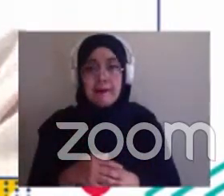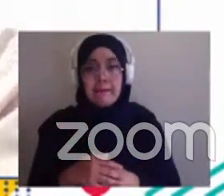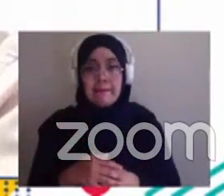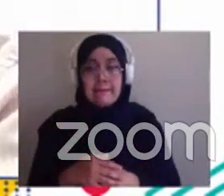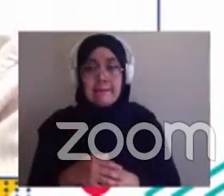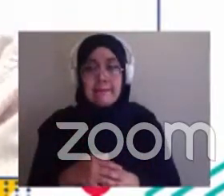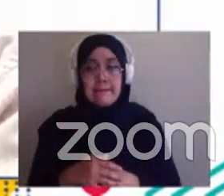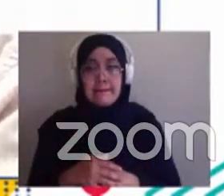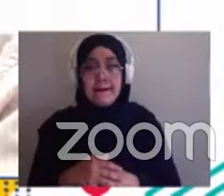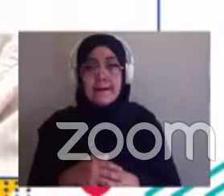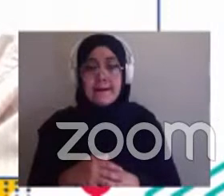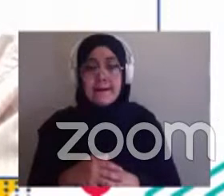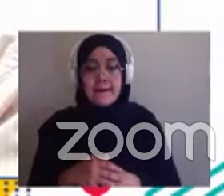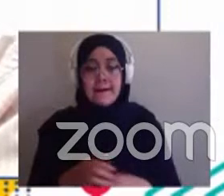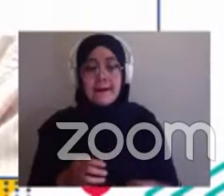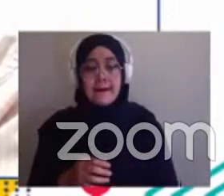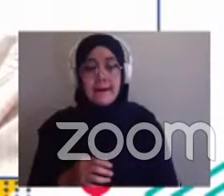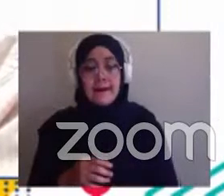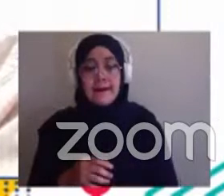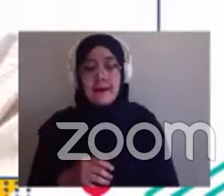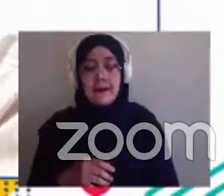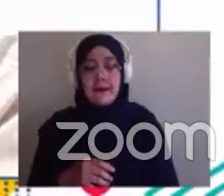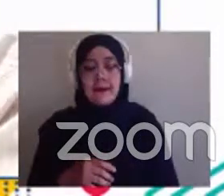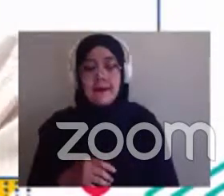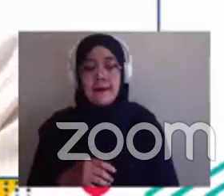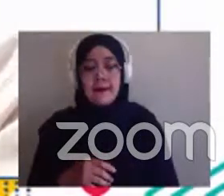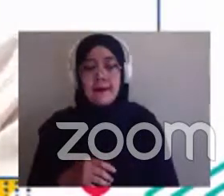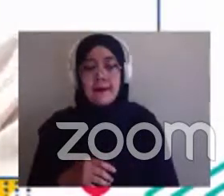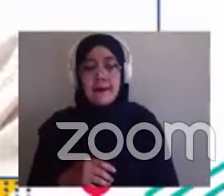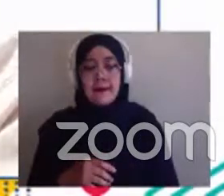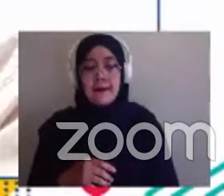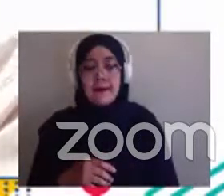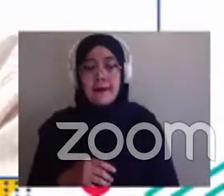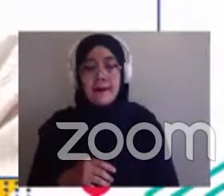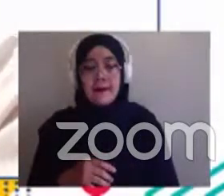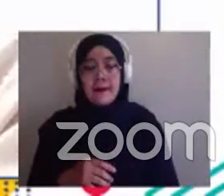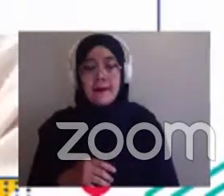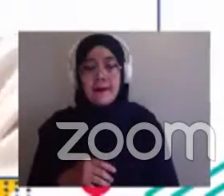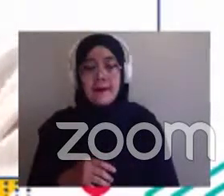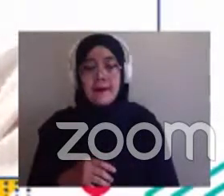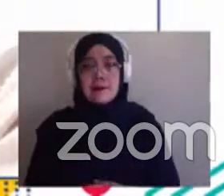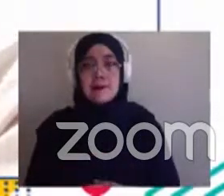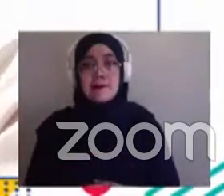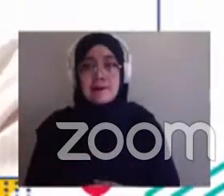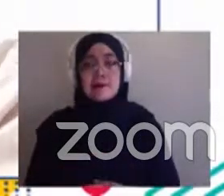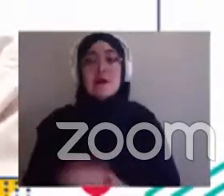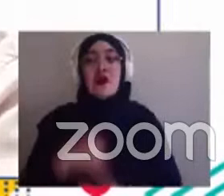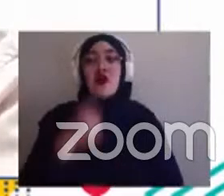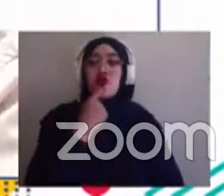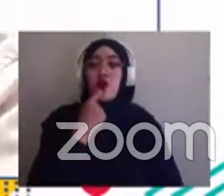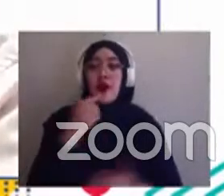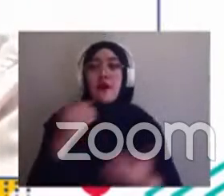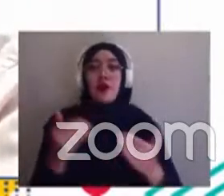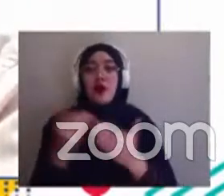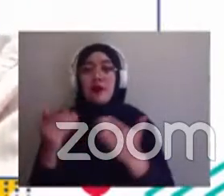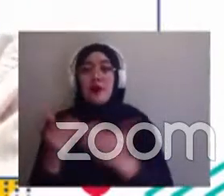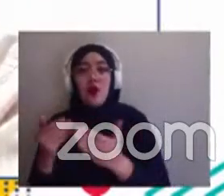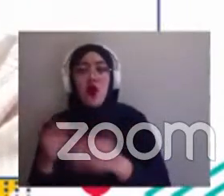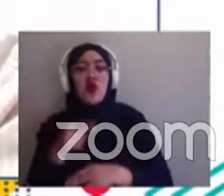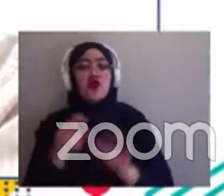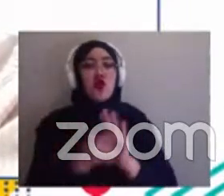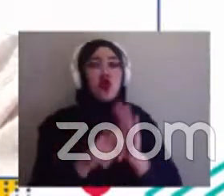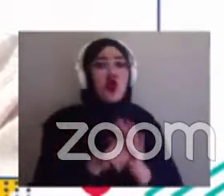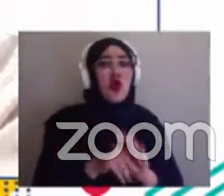menemukan, mengidentifikasi berbagai security holes di berbagai platform gitu.